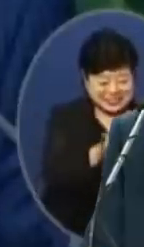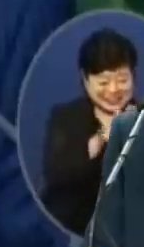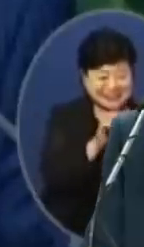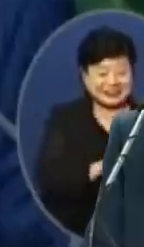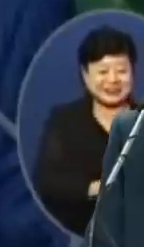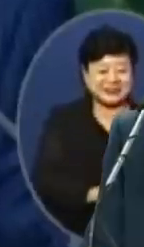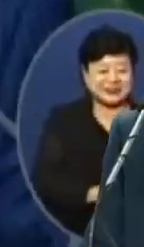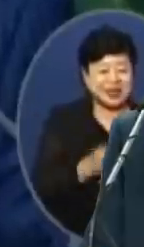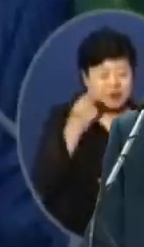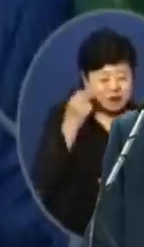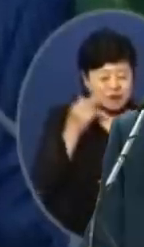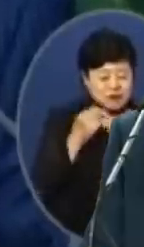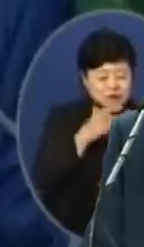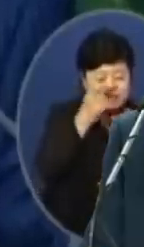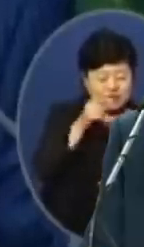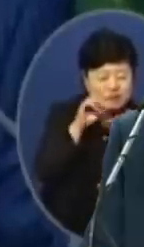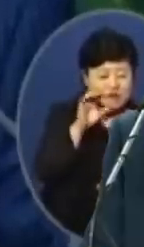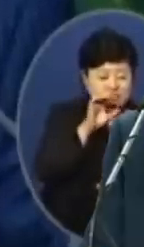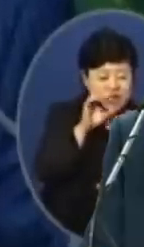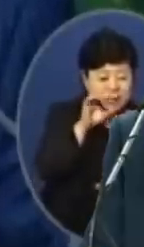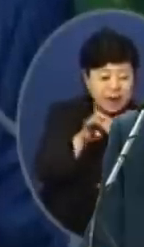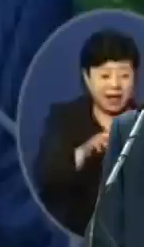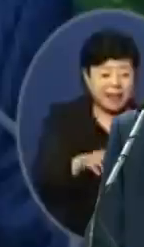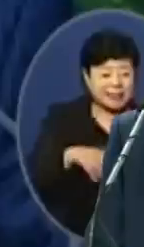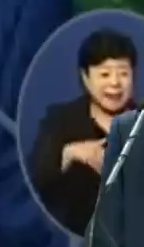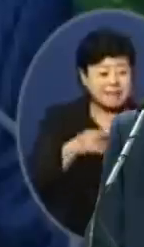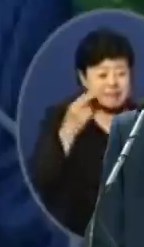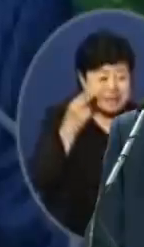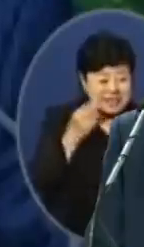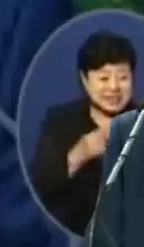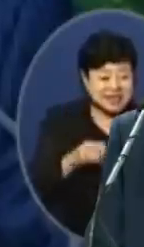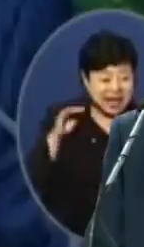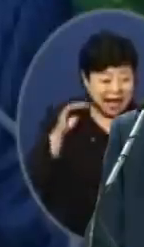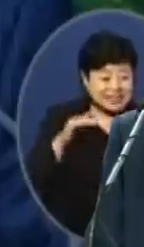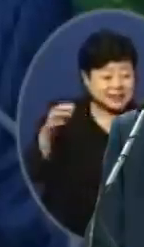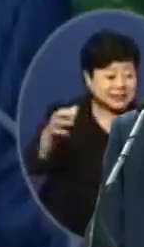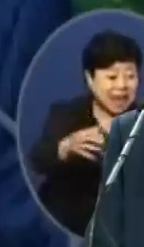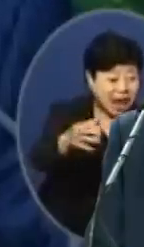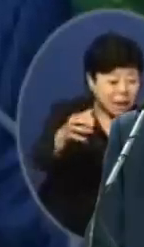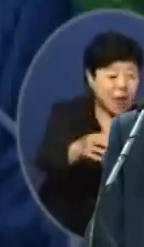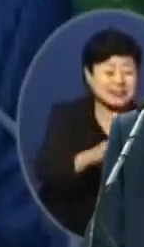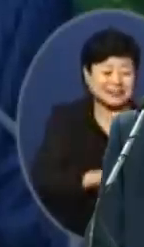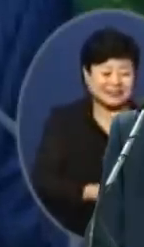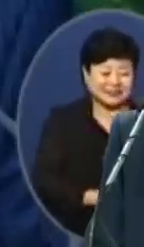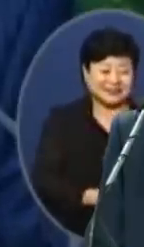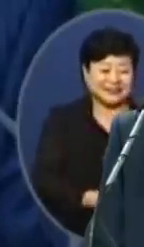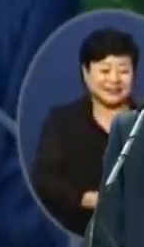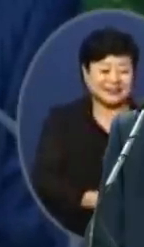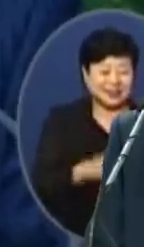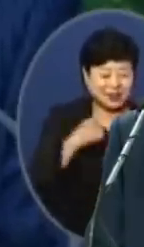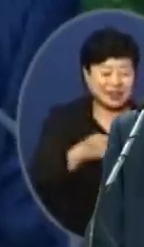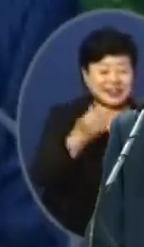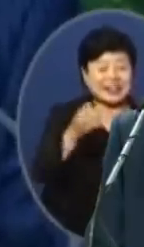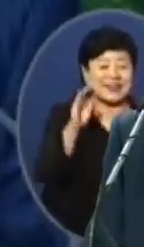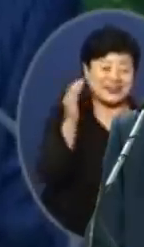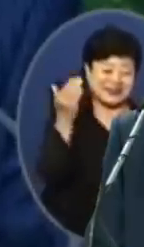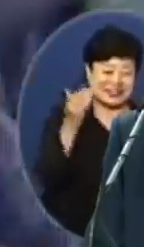양성해서 미국과 구라파 남미의 학생들을 보내게 된 것입니다.